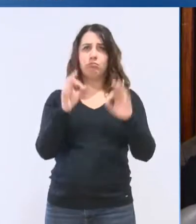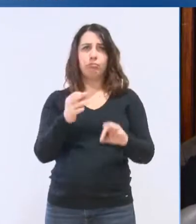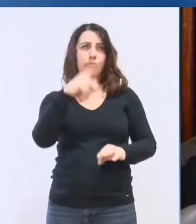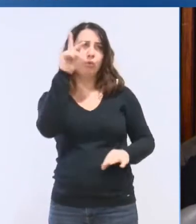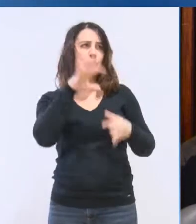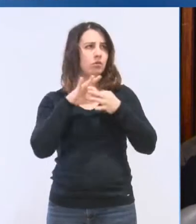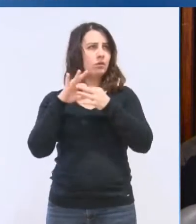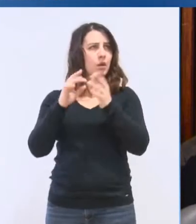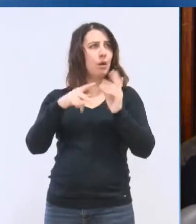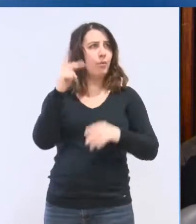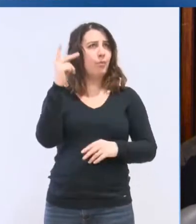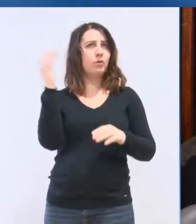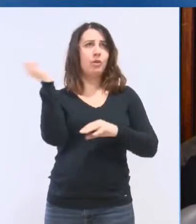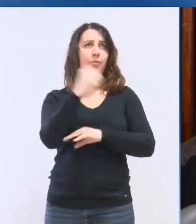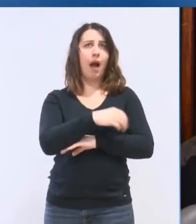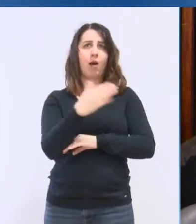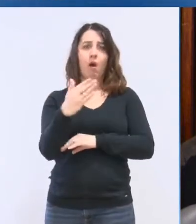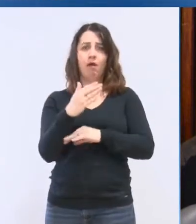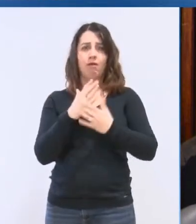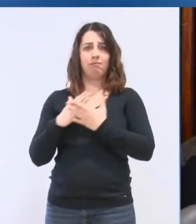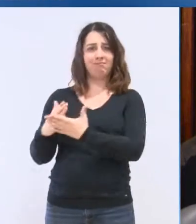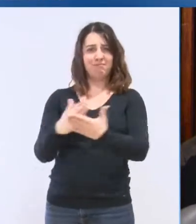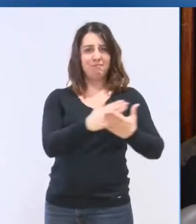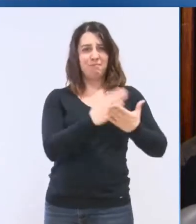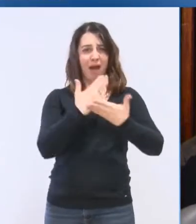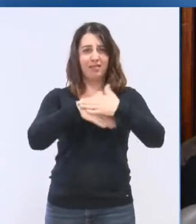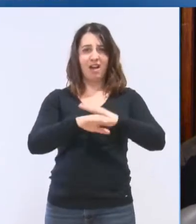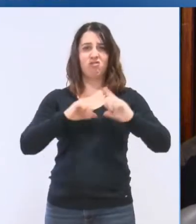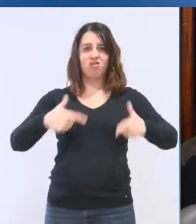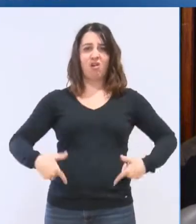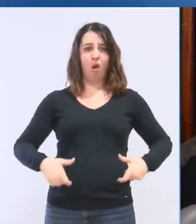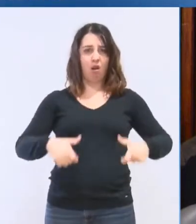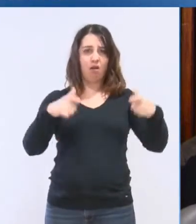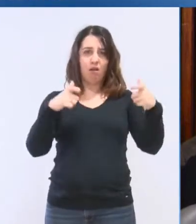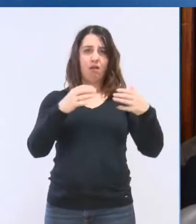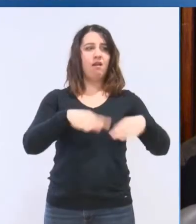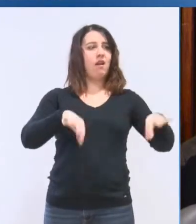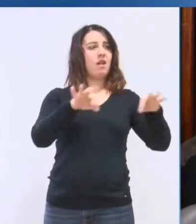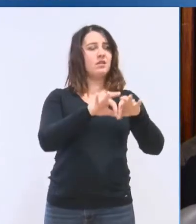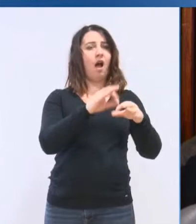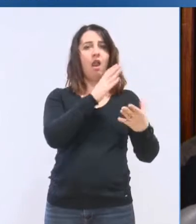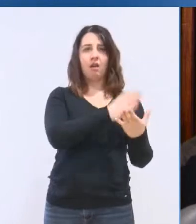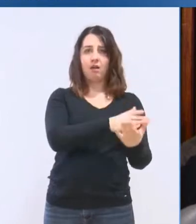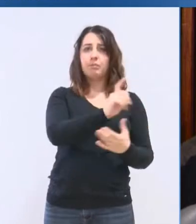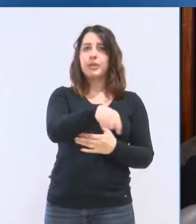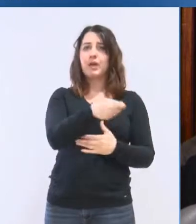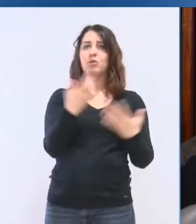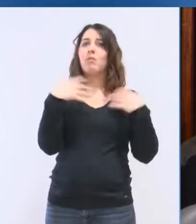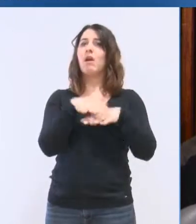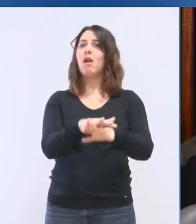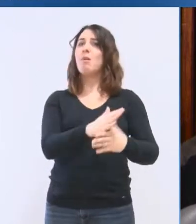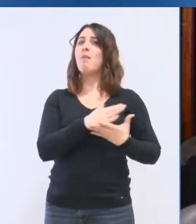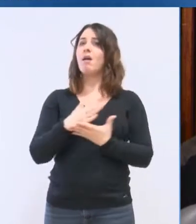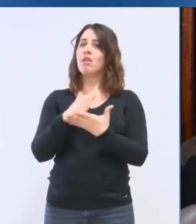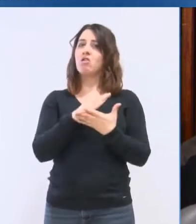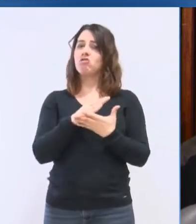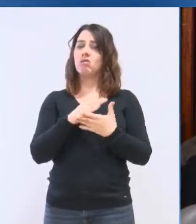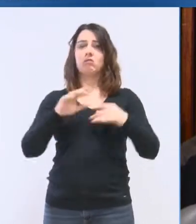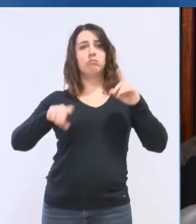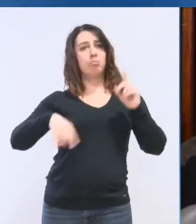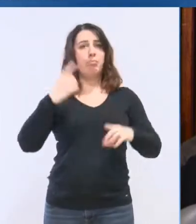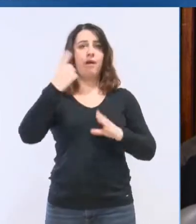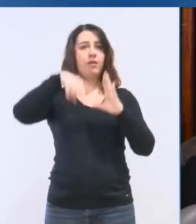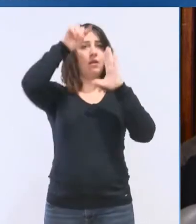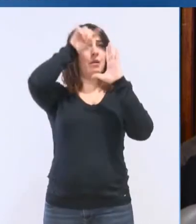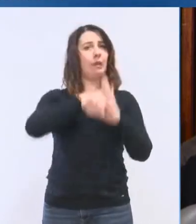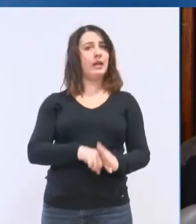solidaire que de partager les locaux dans le respect des salles de classe, bien évidemment. C'était devenu un principe